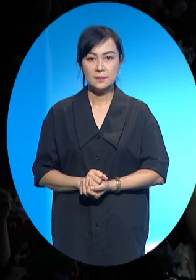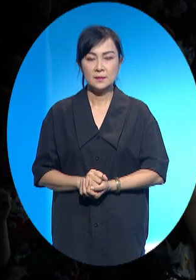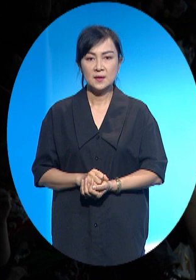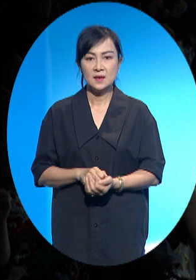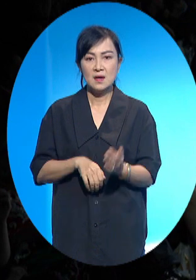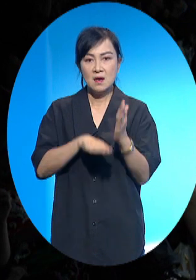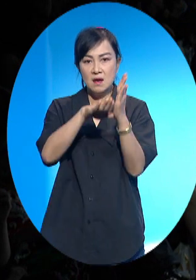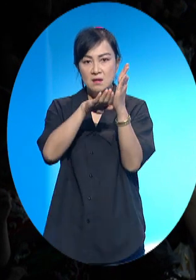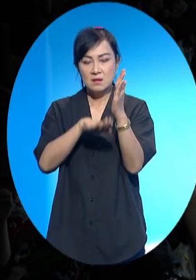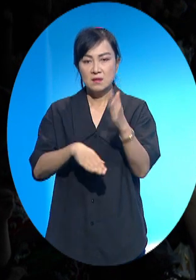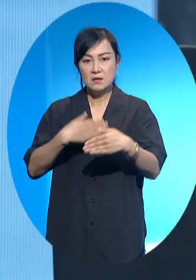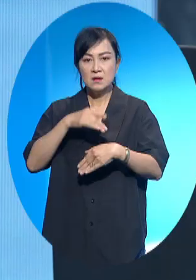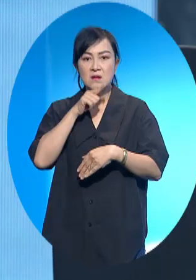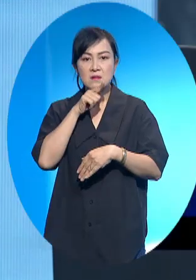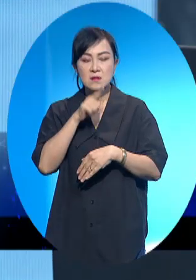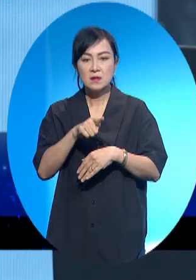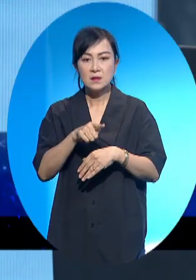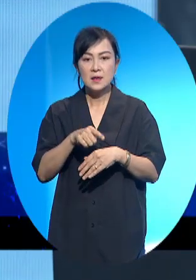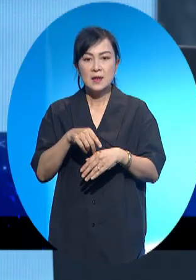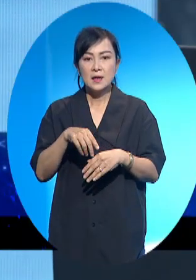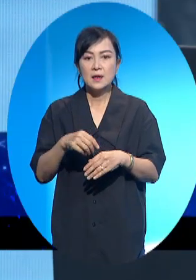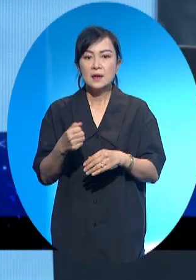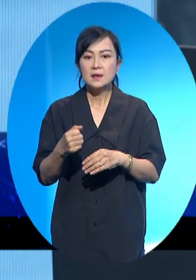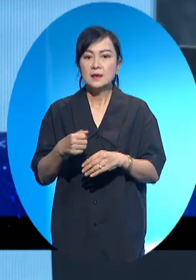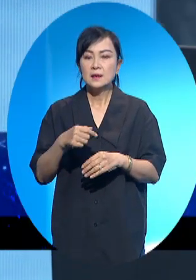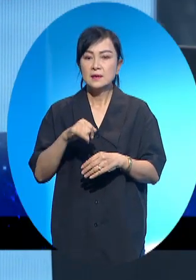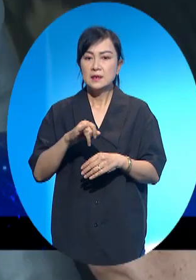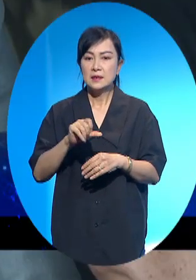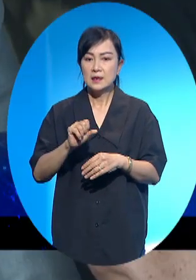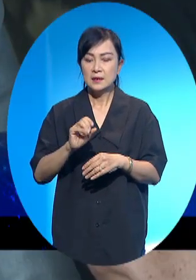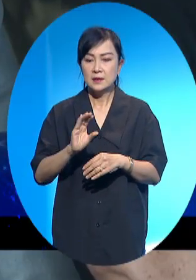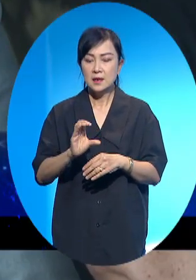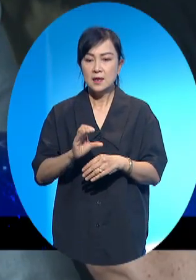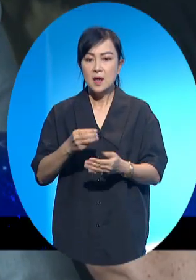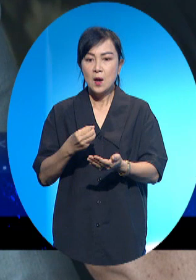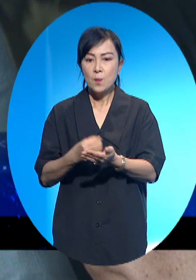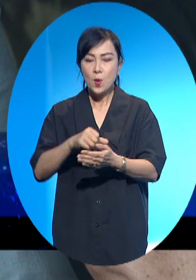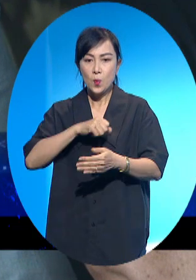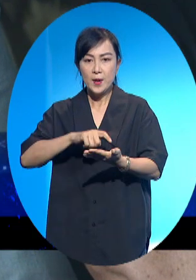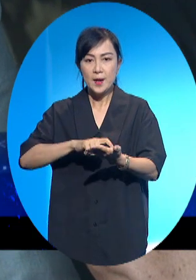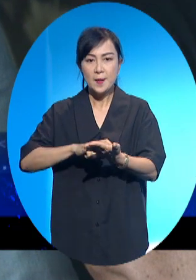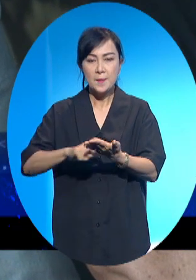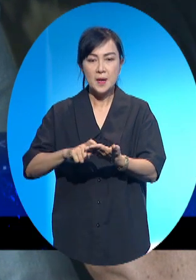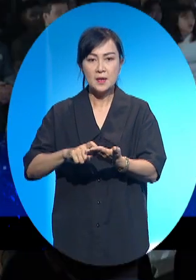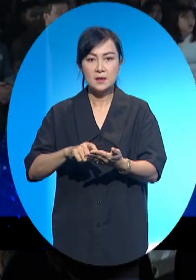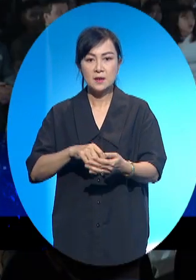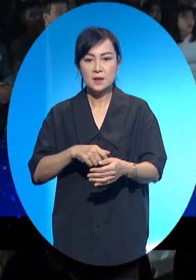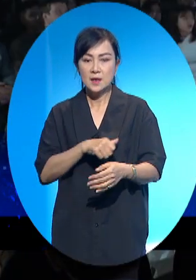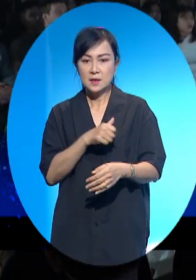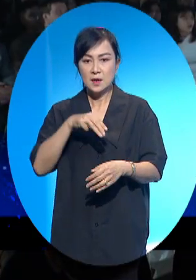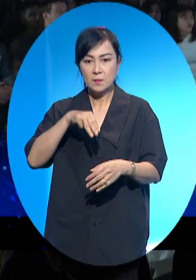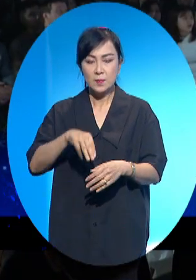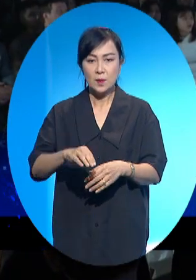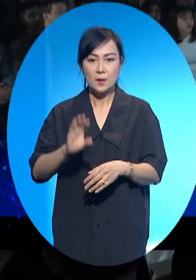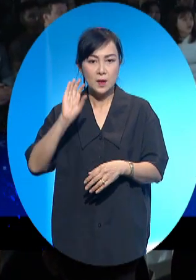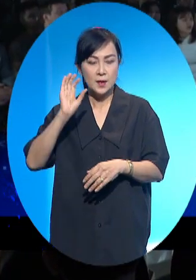Đây là chương trình truyền hình thực tế được Multimedia GSC mua bản quyền từ The Face của Mỹ do siêu mẫu thế giới Naomi Campbell sáng